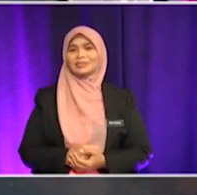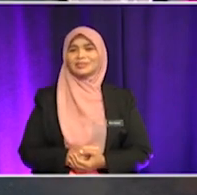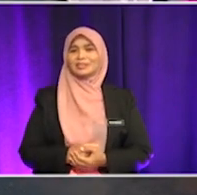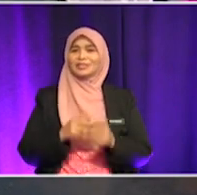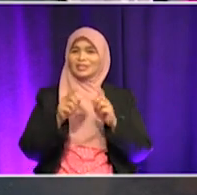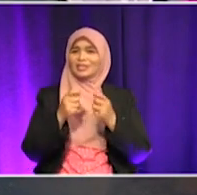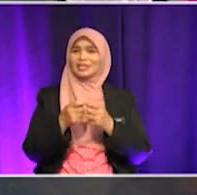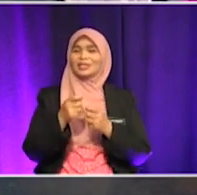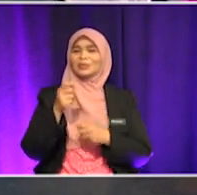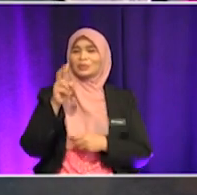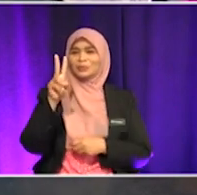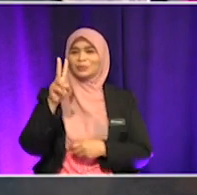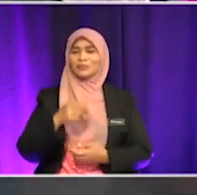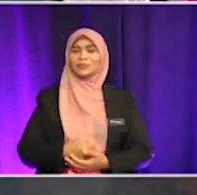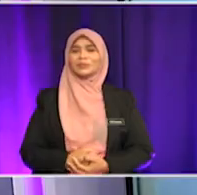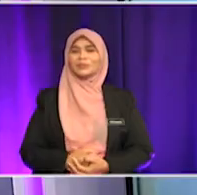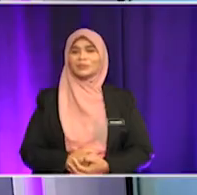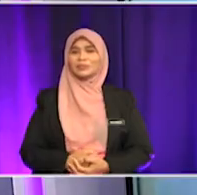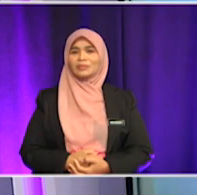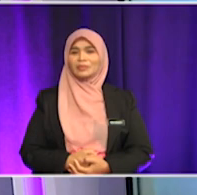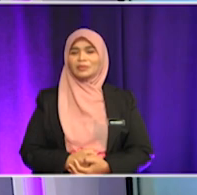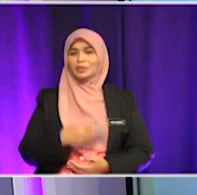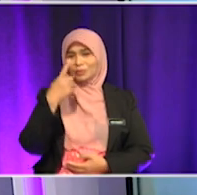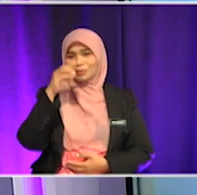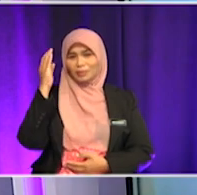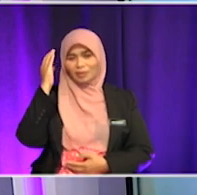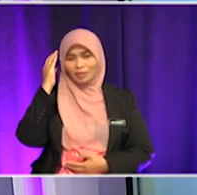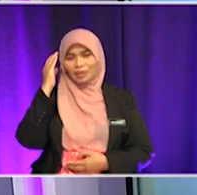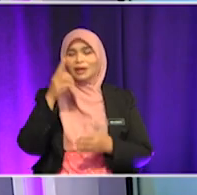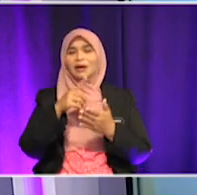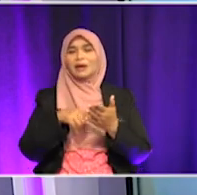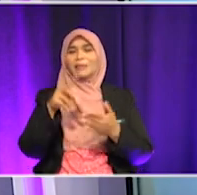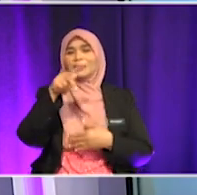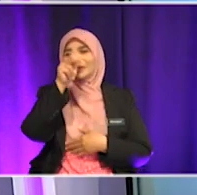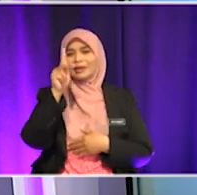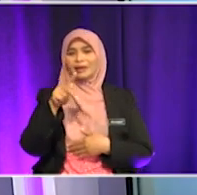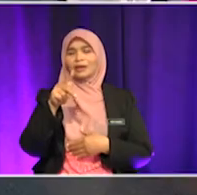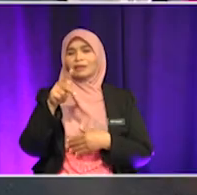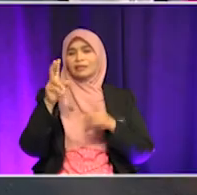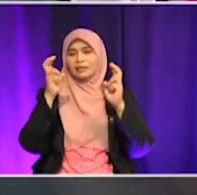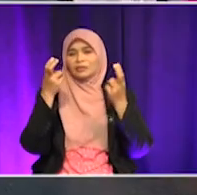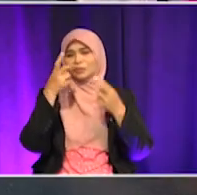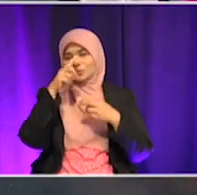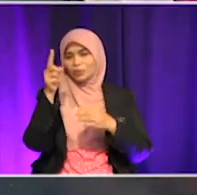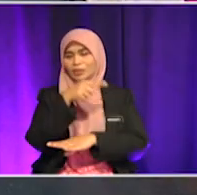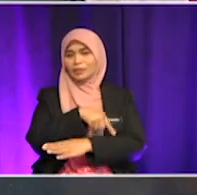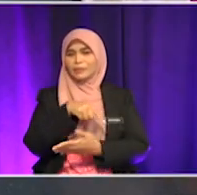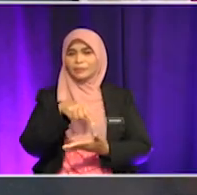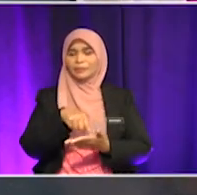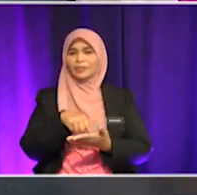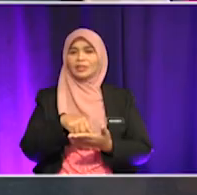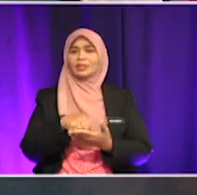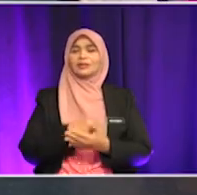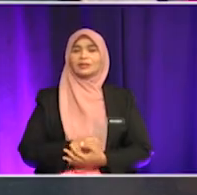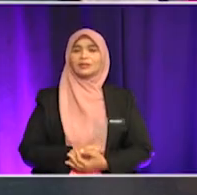2. Tingkatan 2. Jadi, untuk pengenalan, apakah topik kita pada hari ini? Okey, jadi topik kita pada hari ini